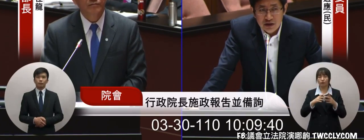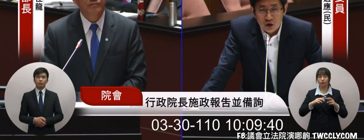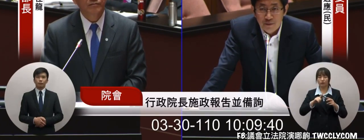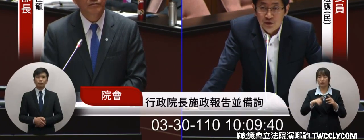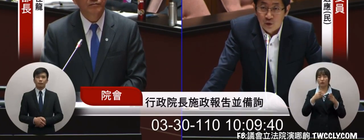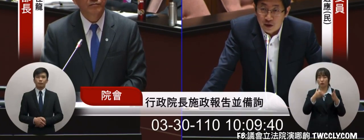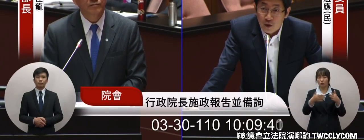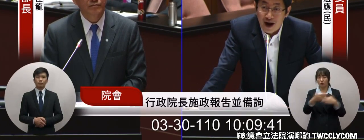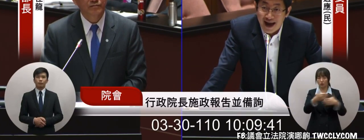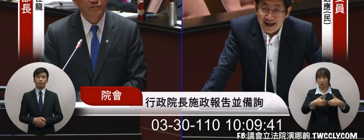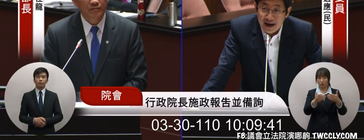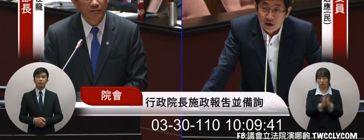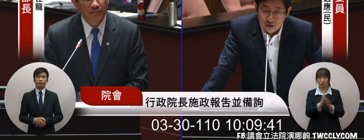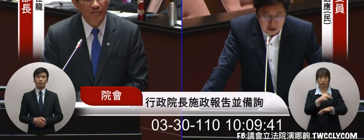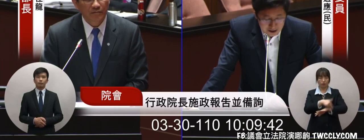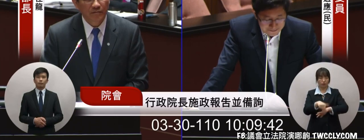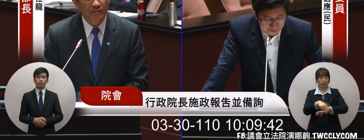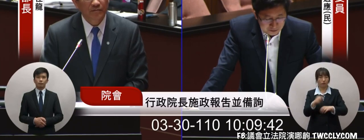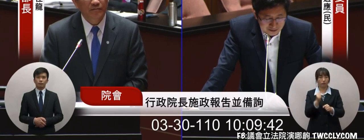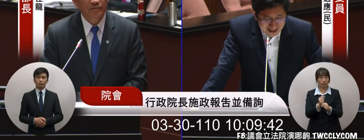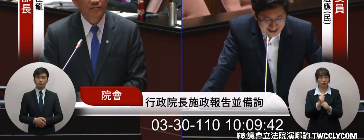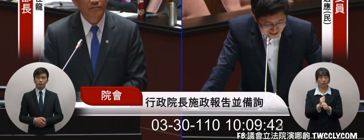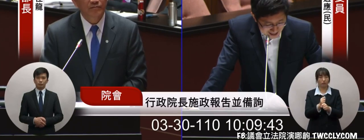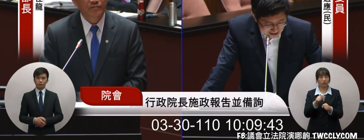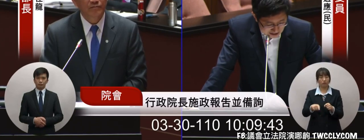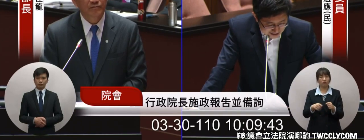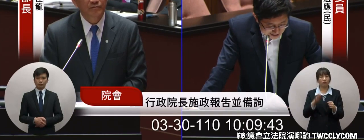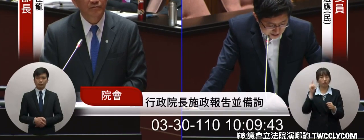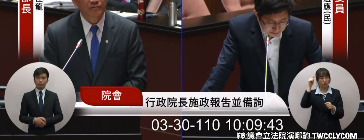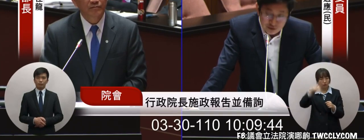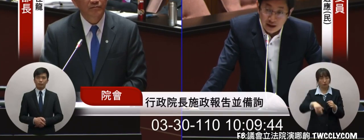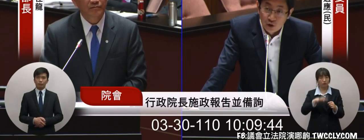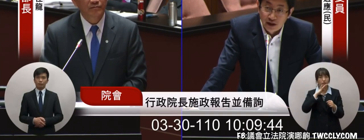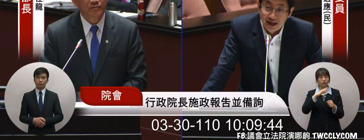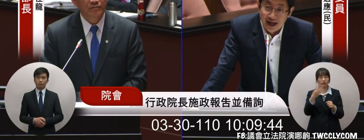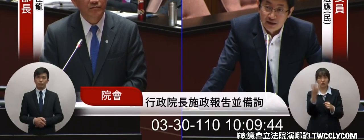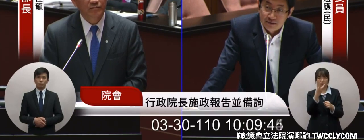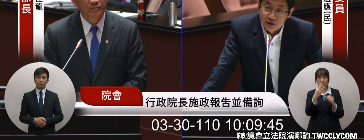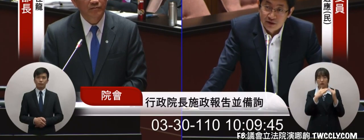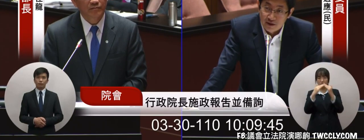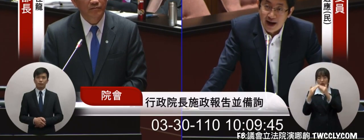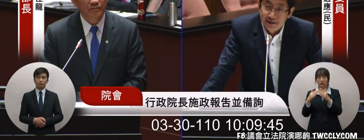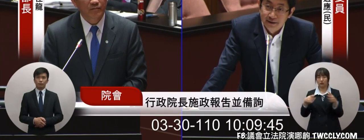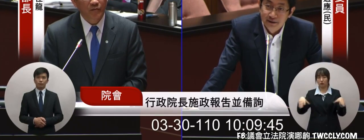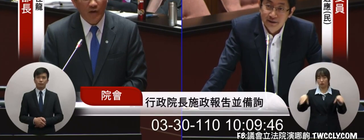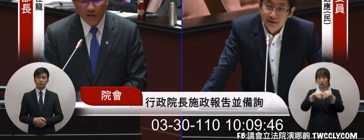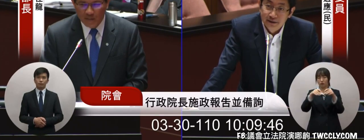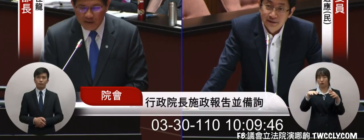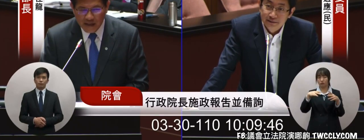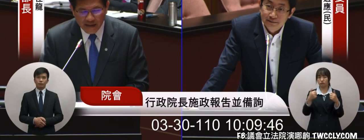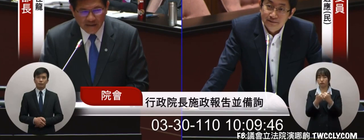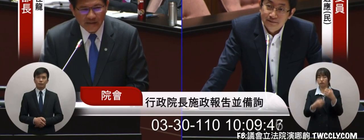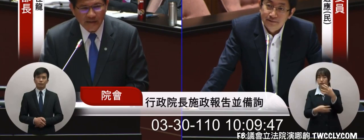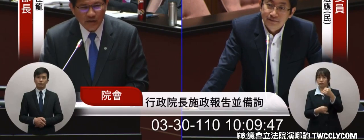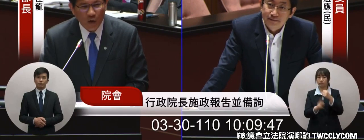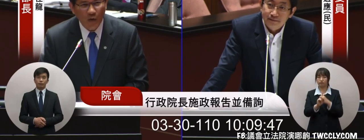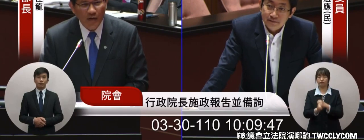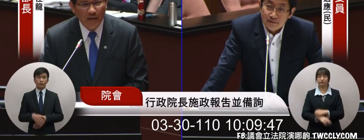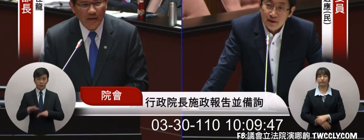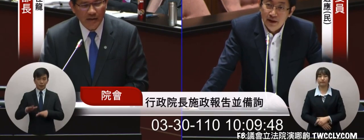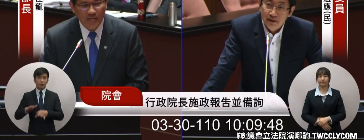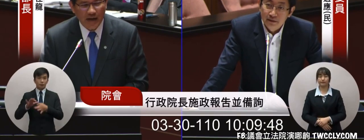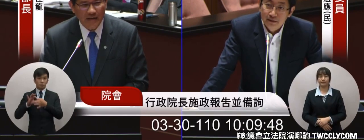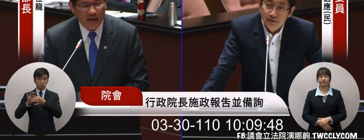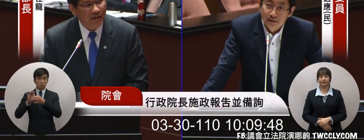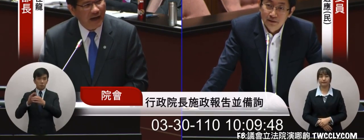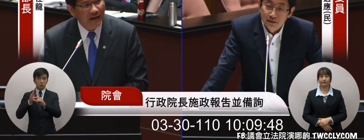一下依交通部的規劃來看大概下一次三四部長的會議大概要什麼時候召開我們在聯繫中